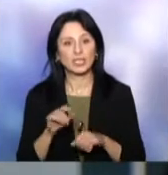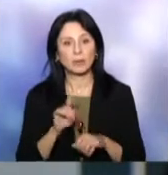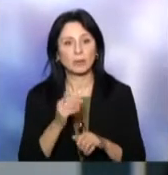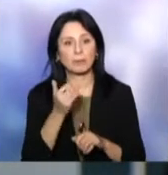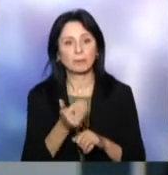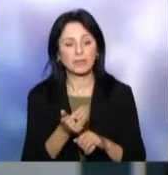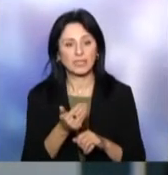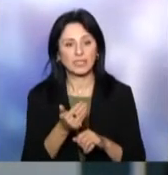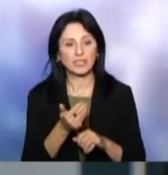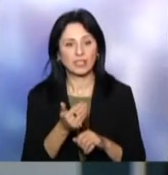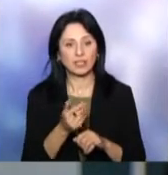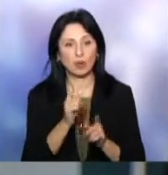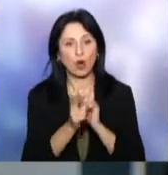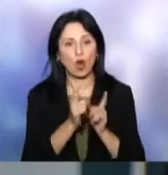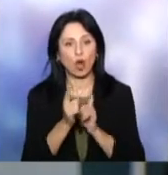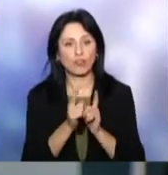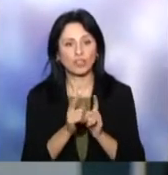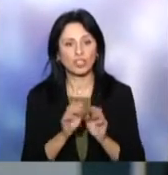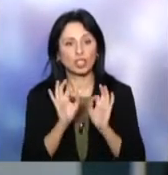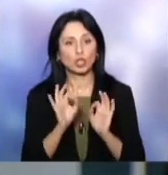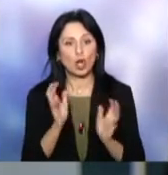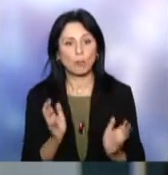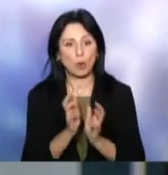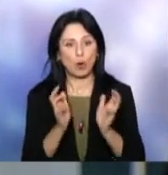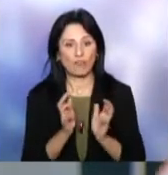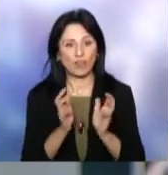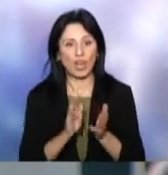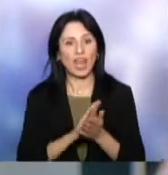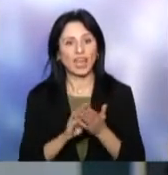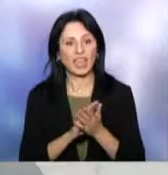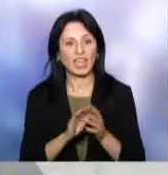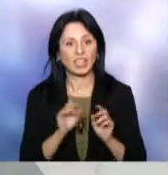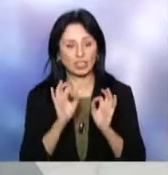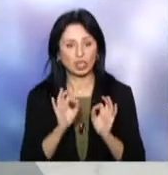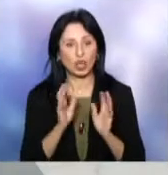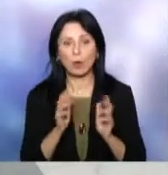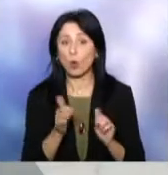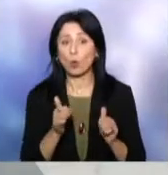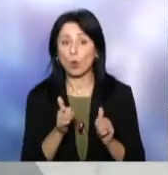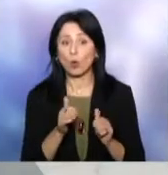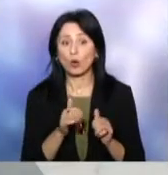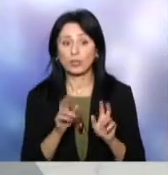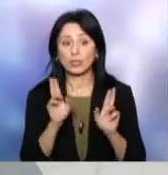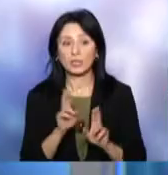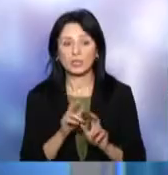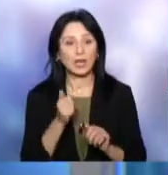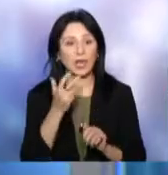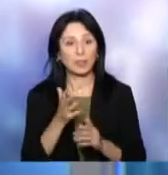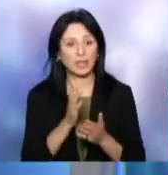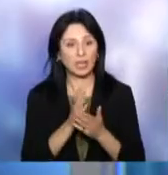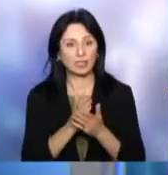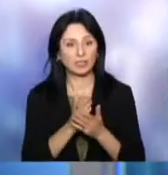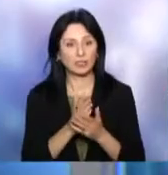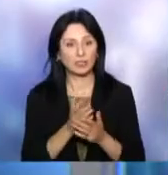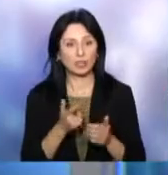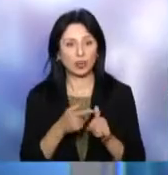მისი კორექცია სწორი მოვლით. ჰიგიენის სწორი და როგორია ასეთი წესები? რამდენიმე წესი არსებობს,